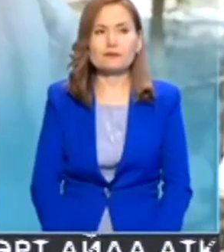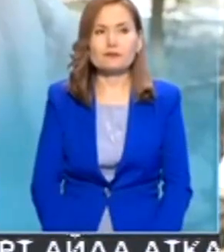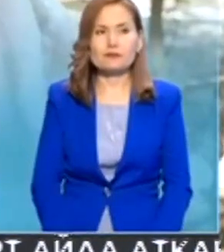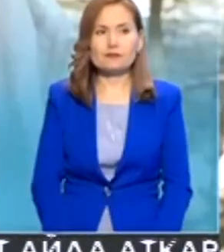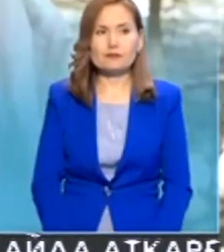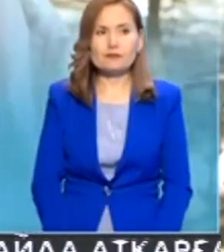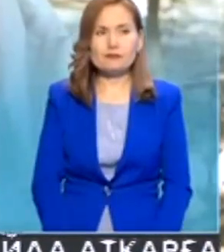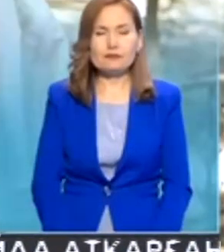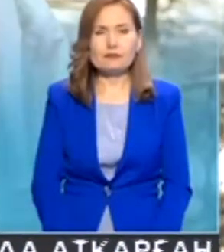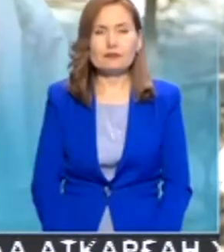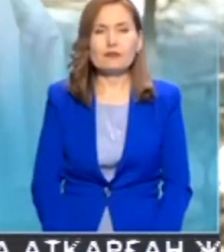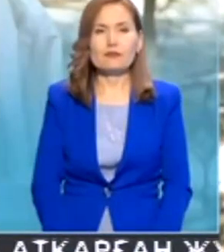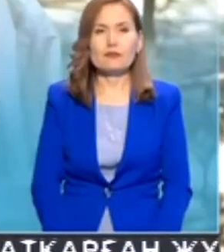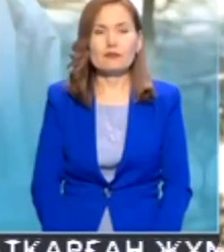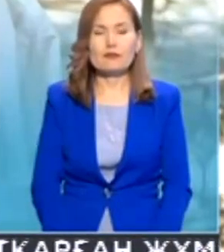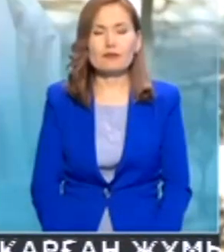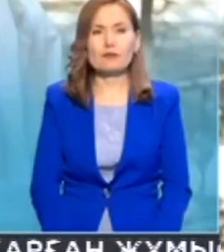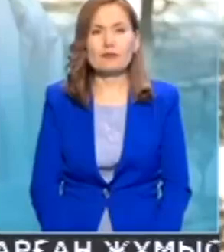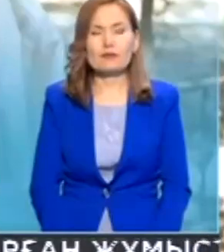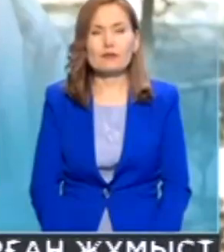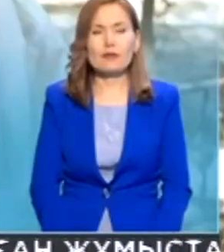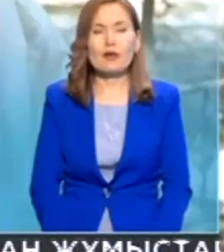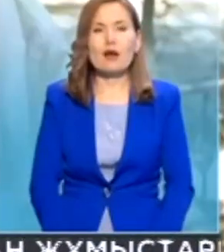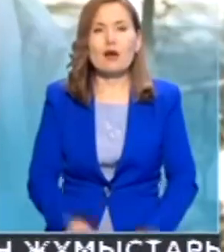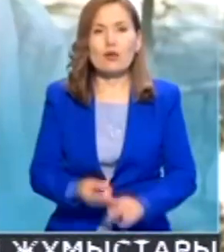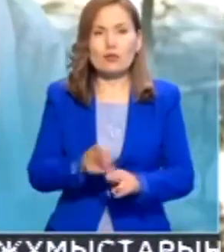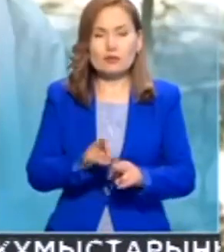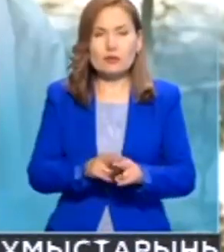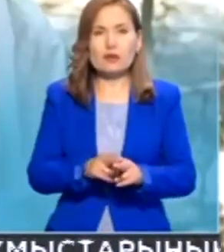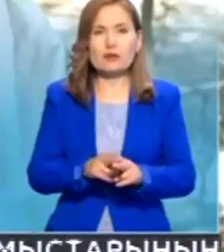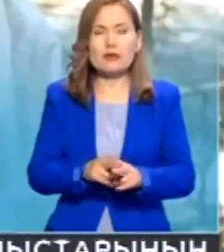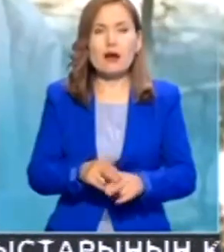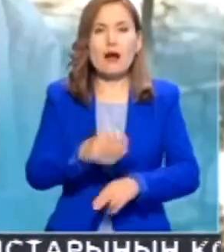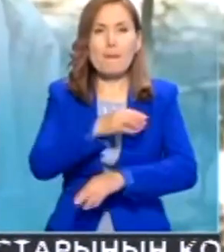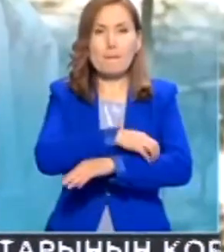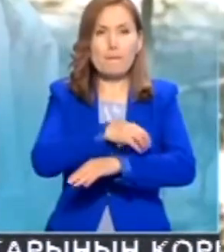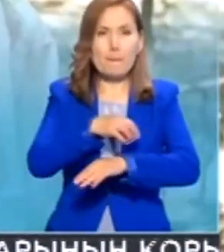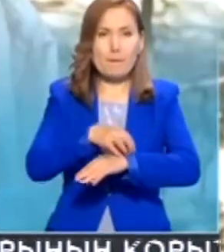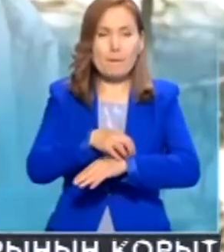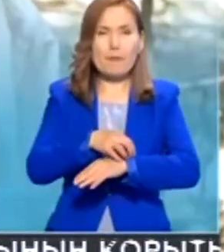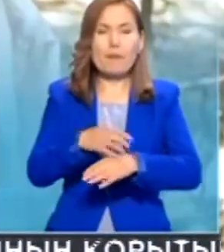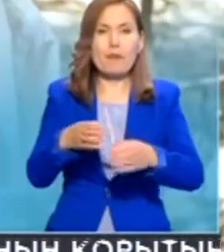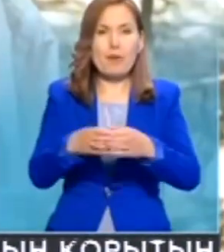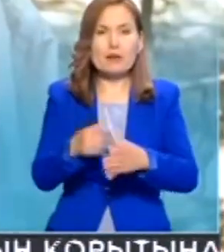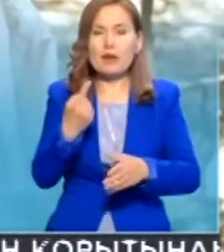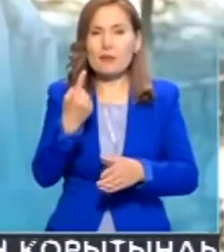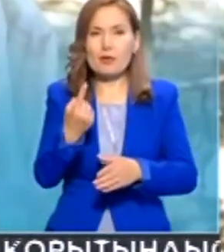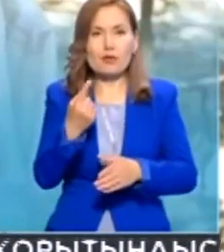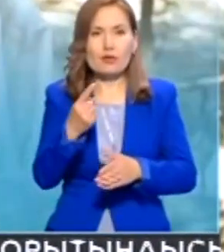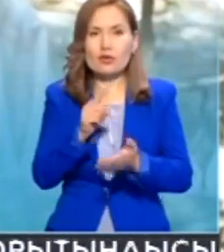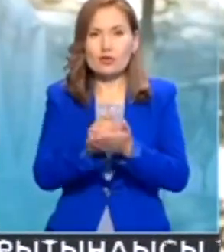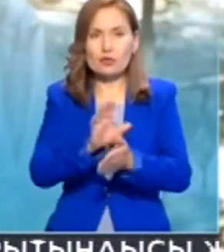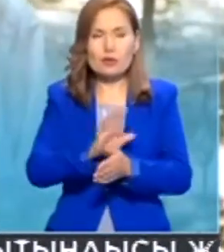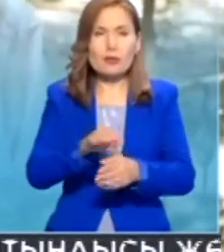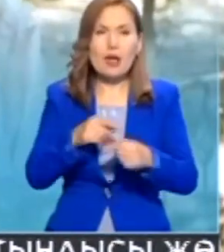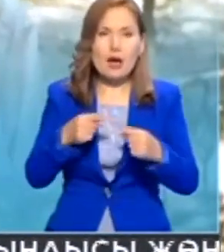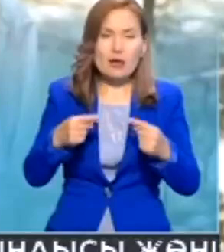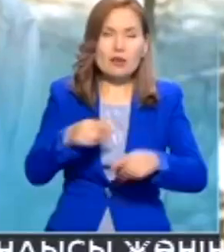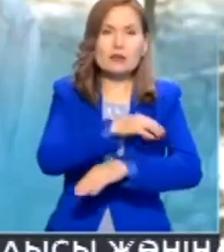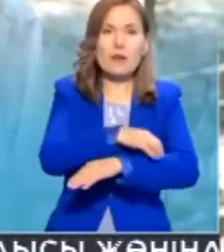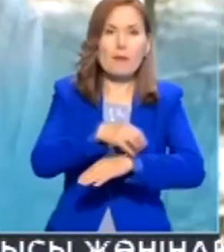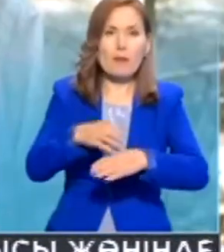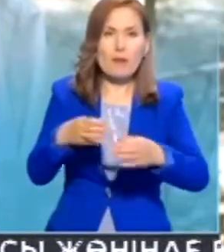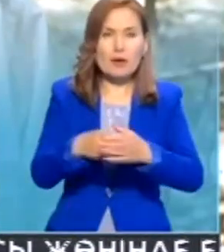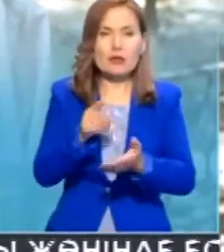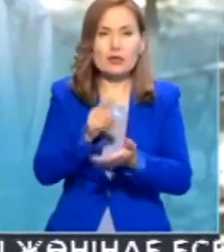болмау деген ол өте дұрыс шешім. Себебі енді ол бір партия басым болып кетеді президенттік. Президент болсын, әкім